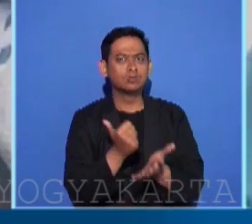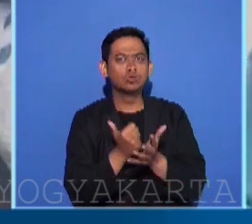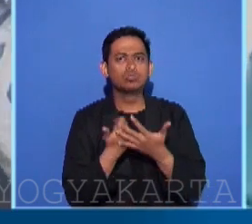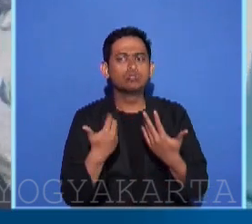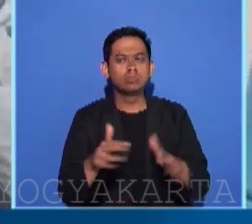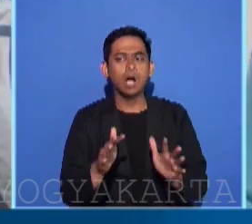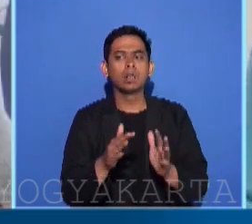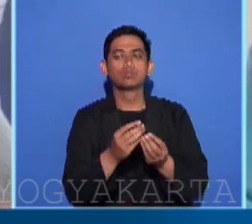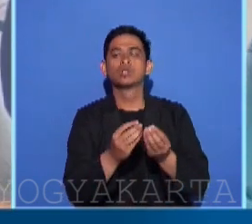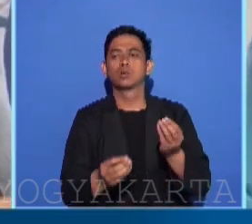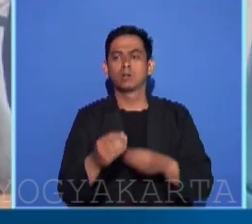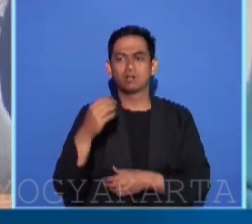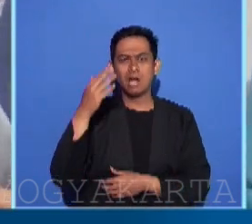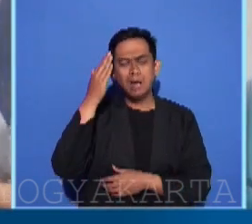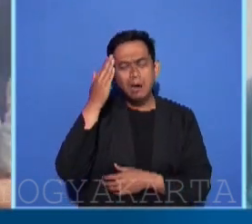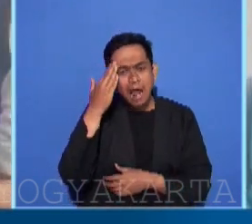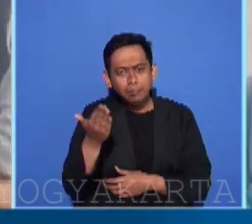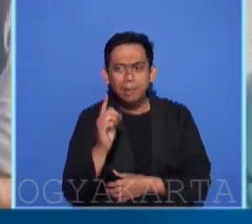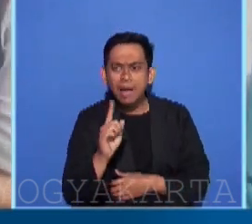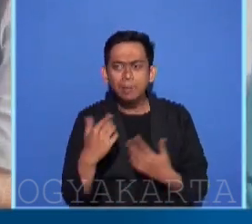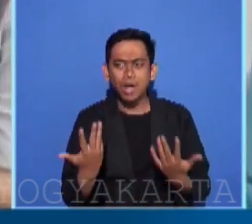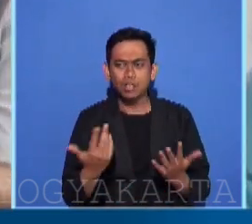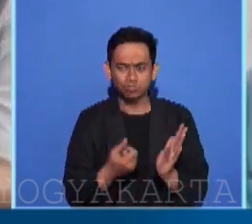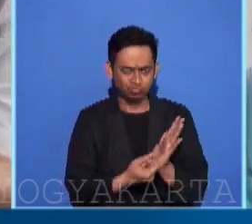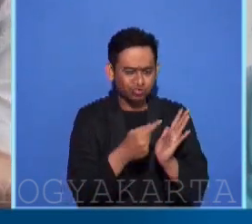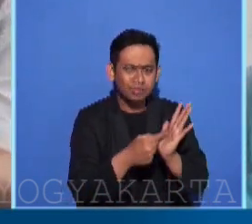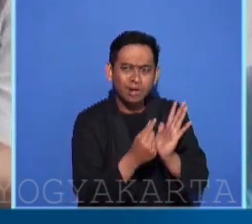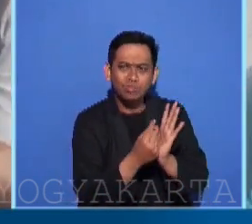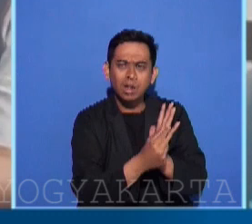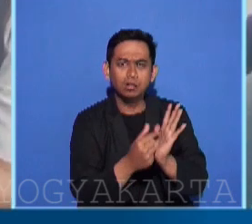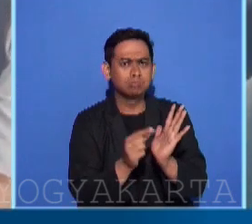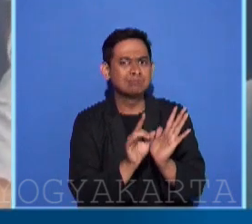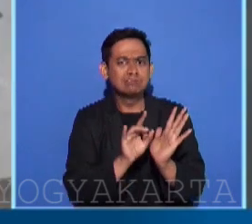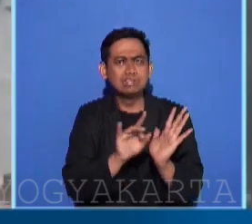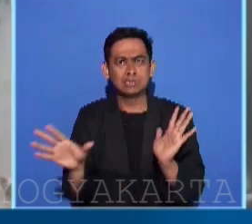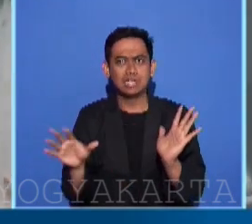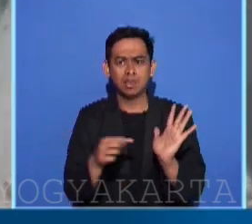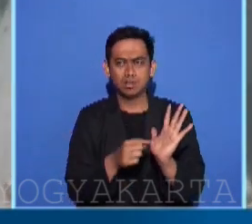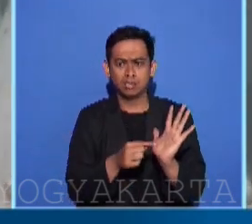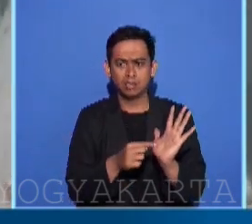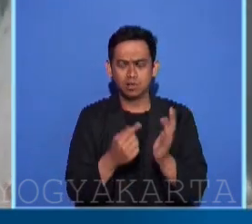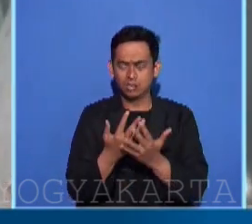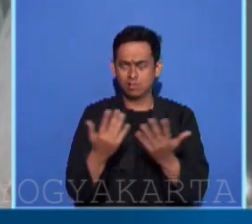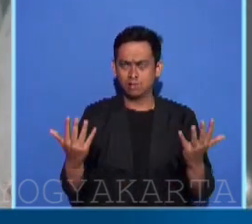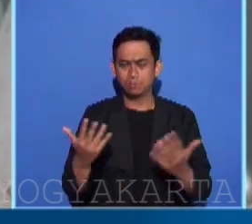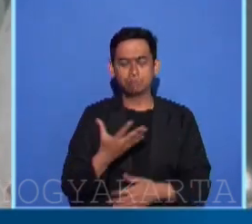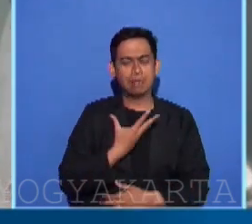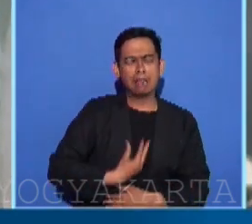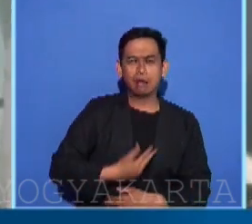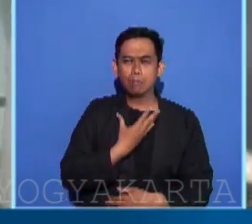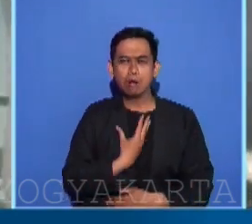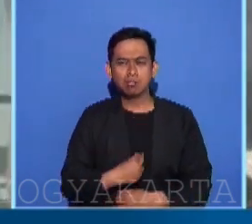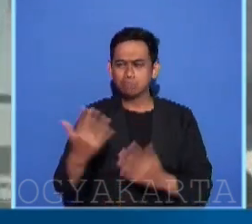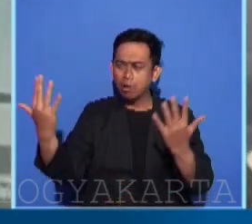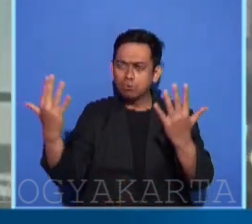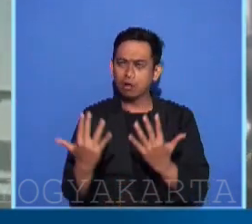mewakili, tapi kok keluarannya kok berbeda. Ini yang kami agak kecewa. Perwakilan warga kemudian ditemui